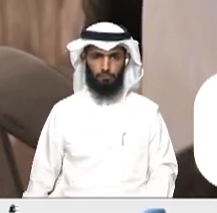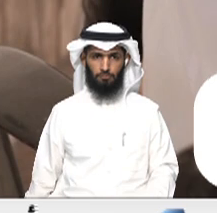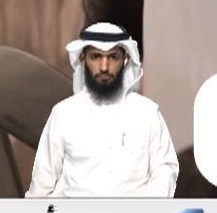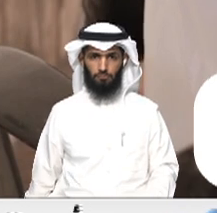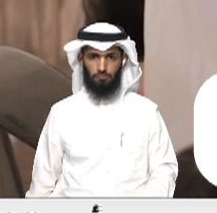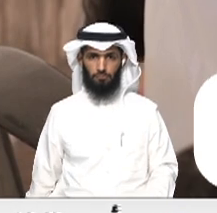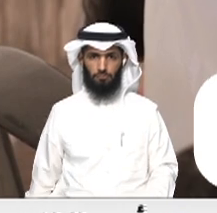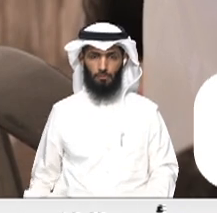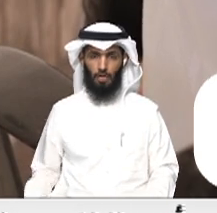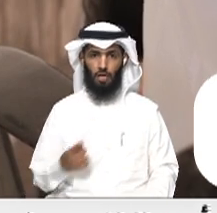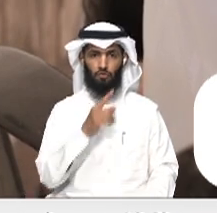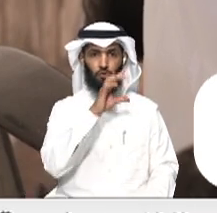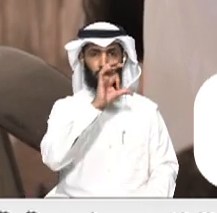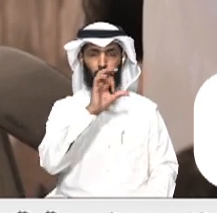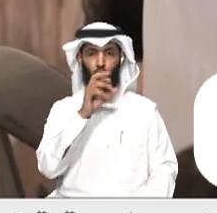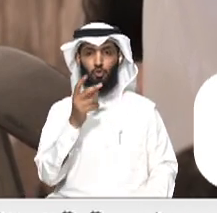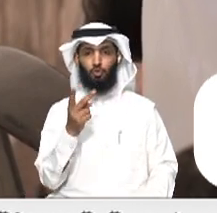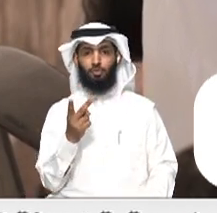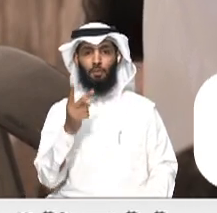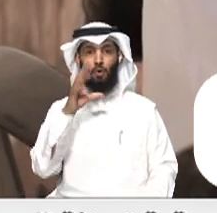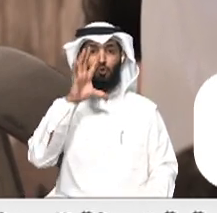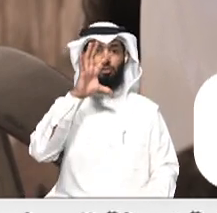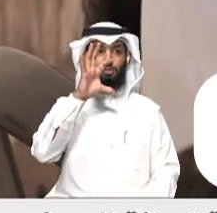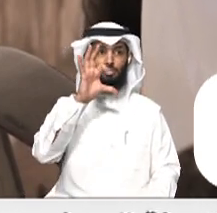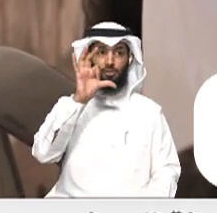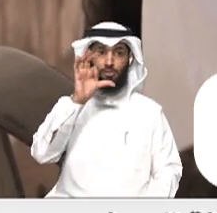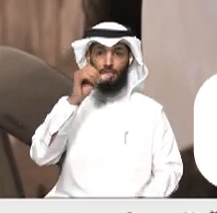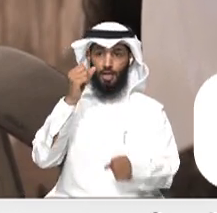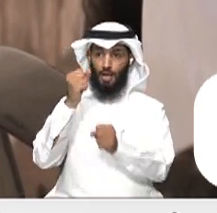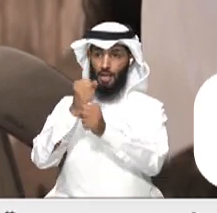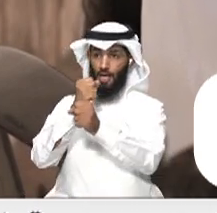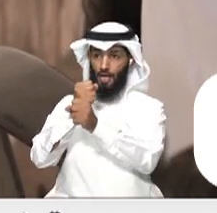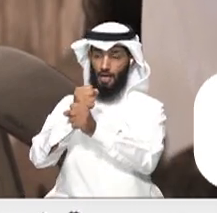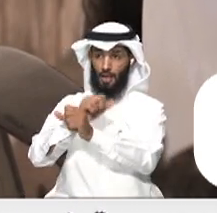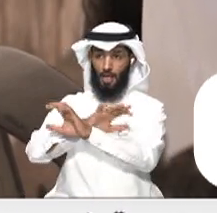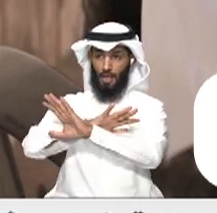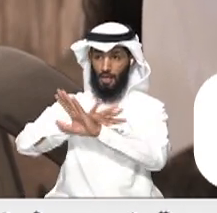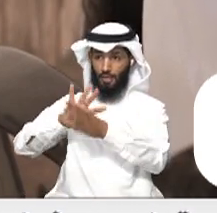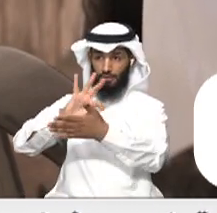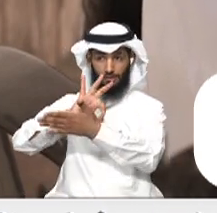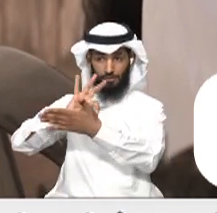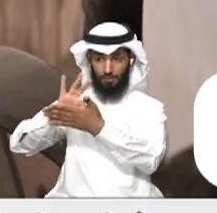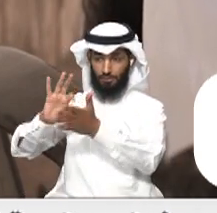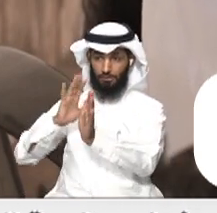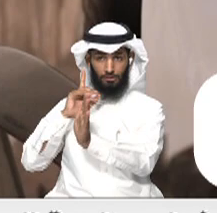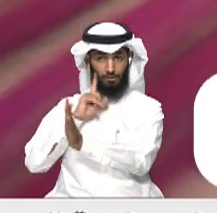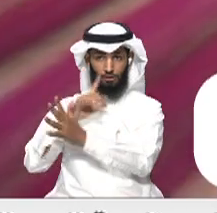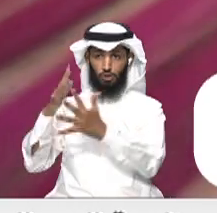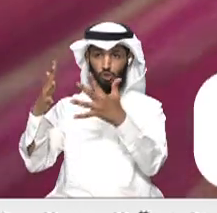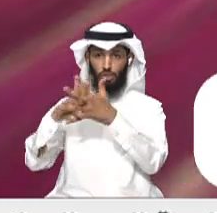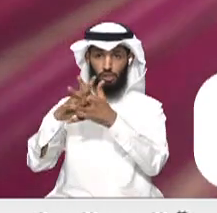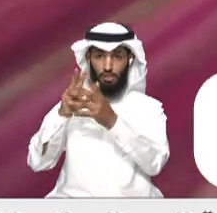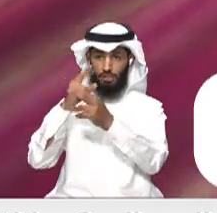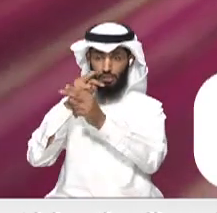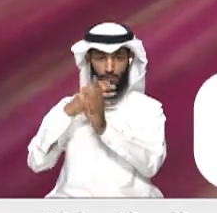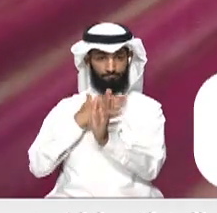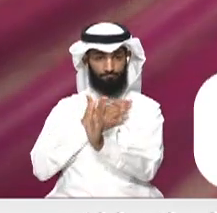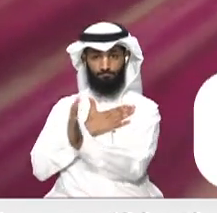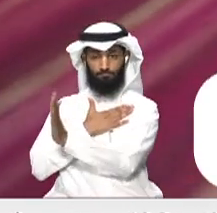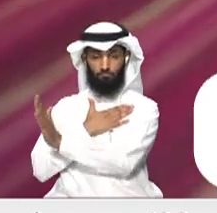97 استقلت من العمل وثبت عليها هي خلاص، لا اشتغلت لا يمين لا شركة لا منك لا عليها. يمر